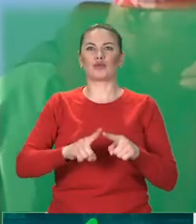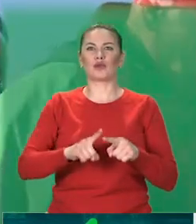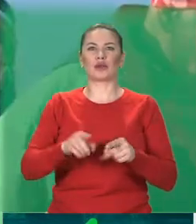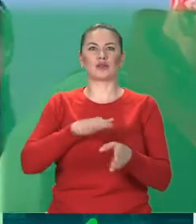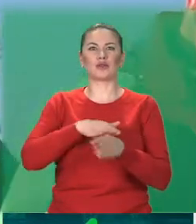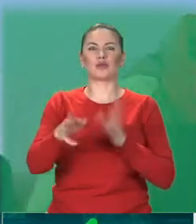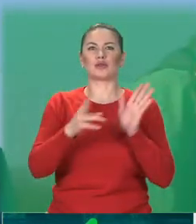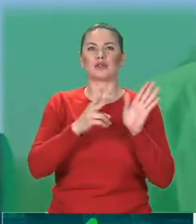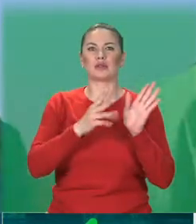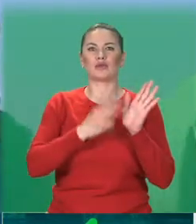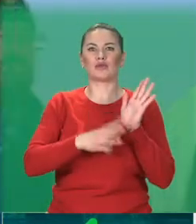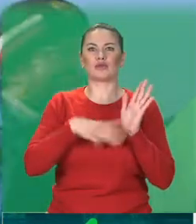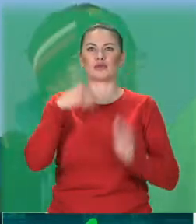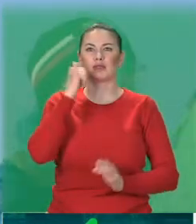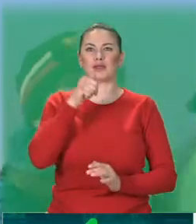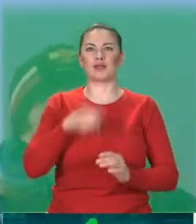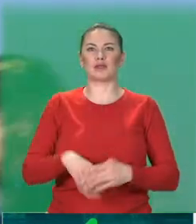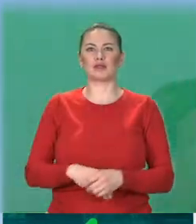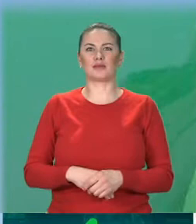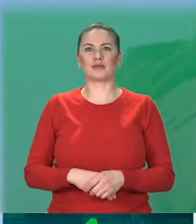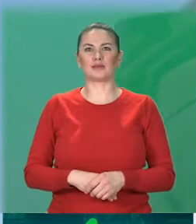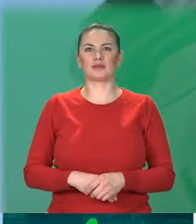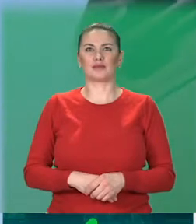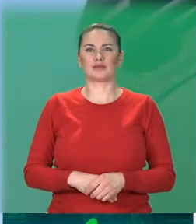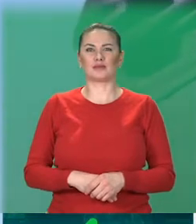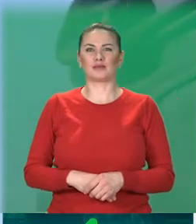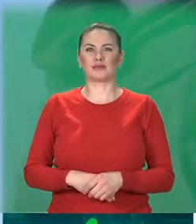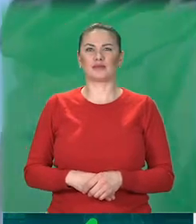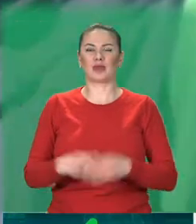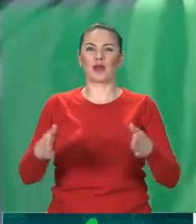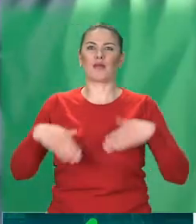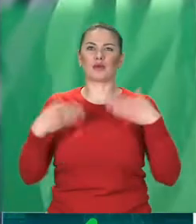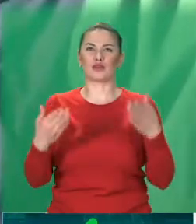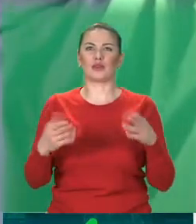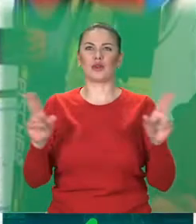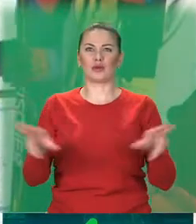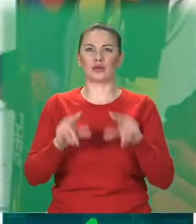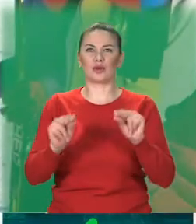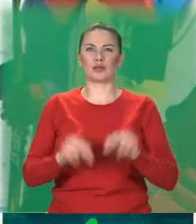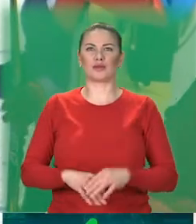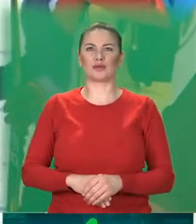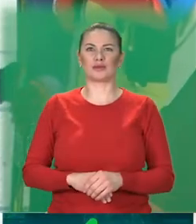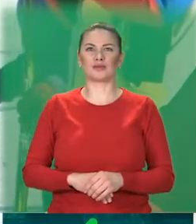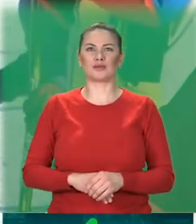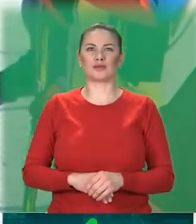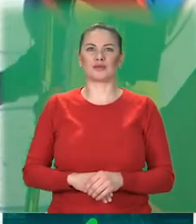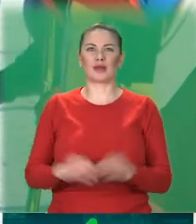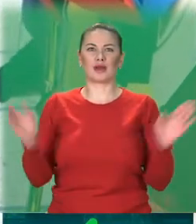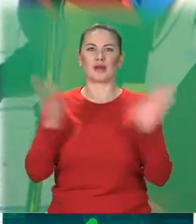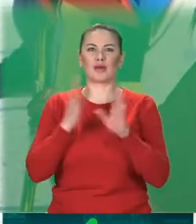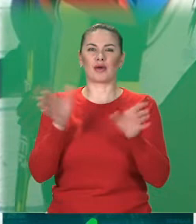Спасибо. Ну, вам сегодня... Ну ладно, тебе легкая. Тоже. Ага. Да. Давай. Может быть, и увидимся где-то на трассе. Погодка